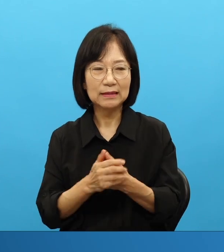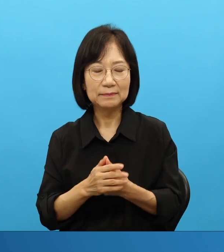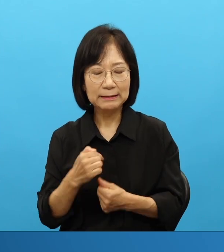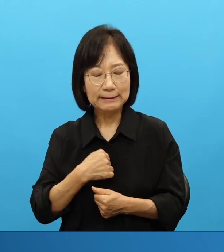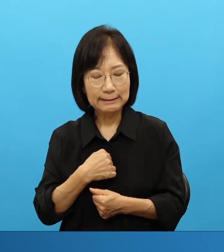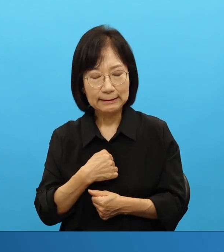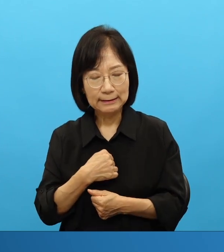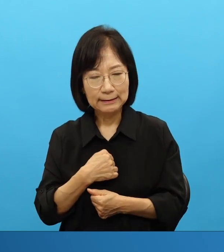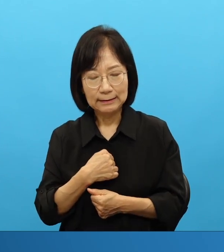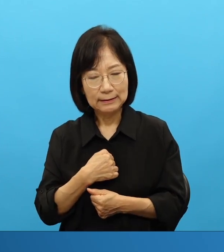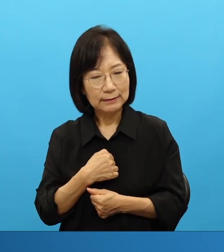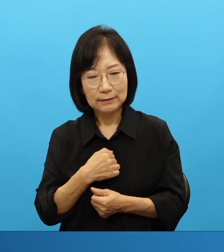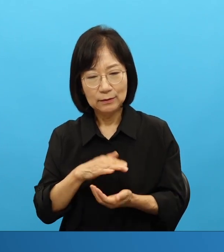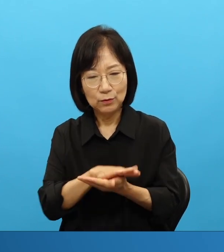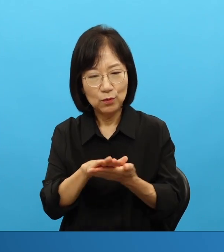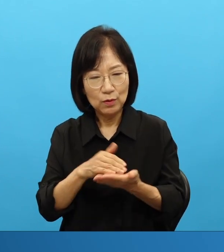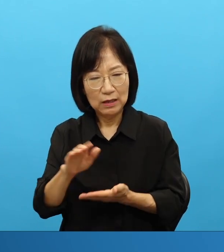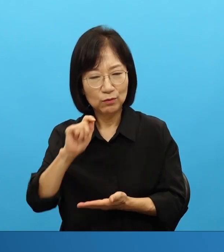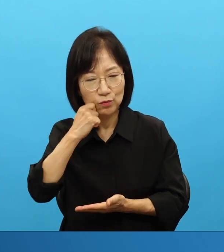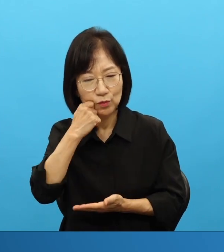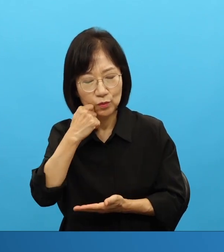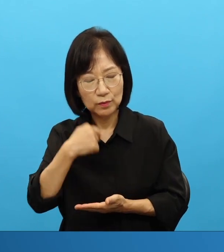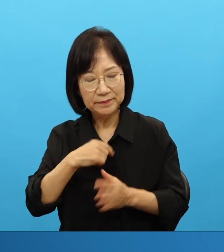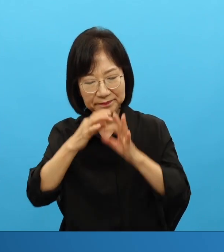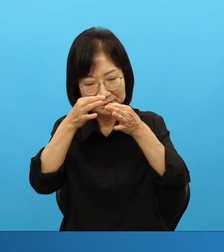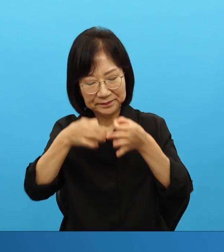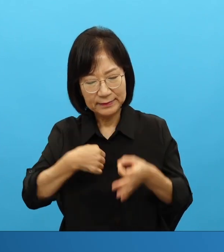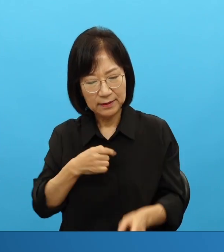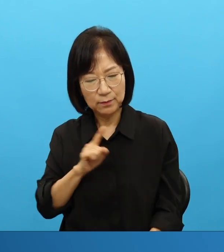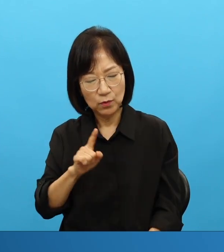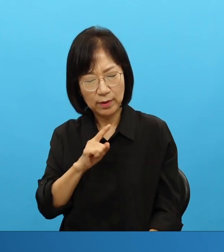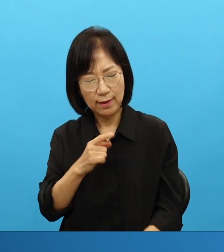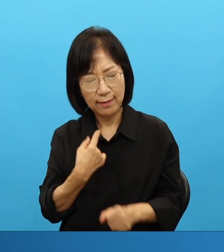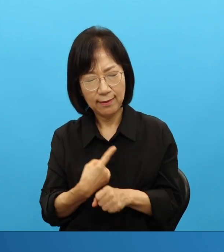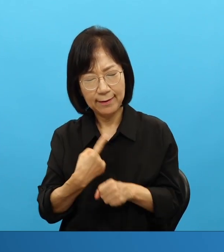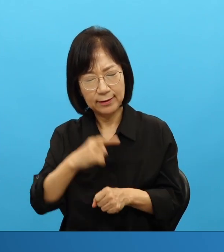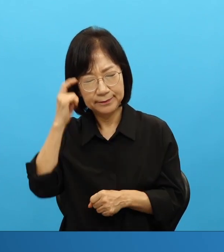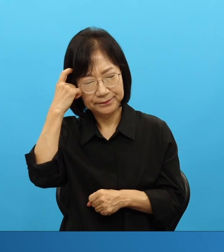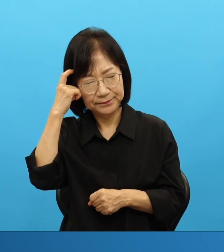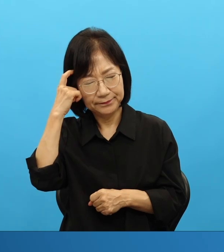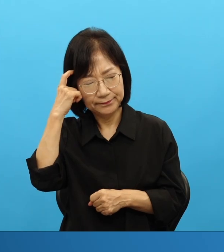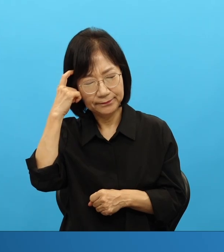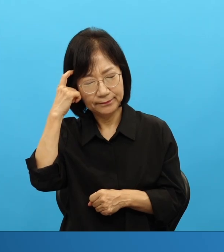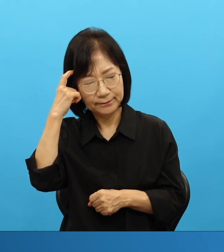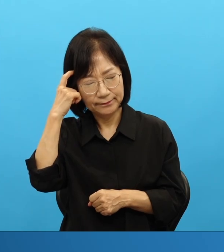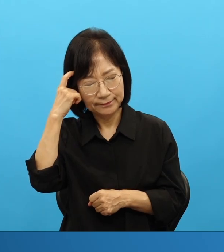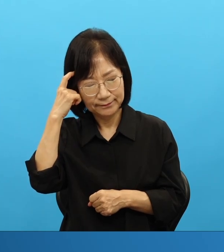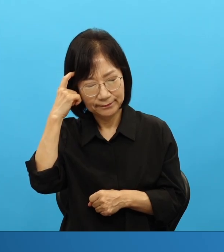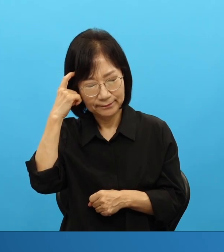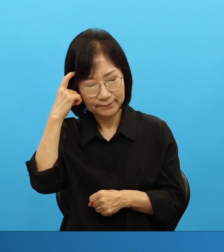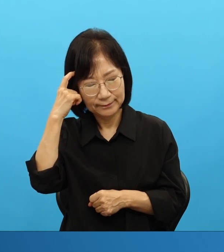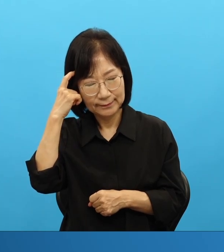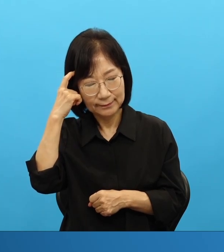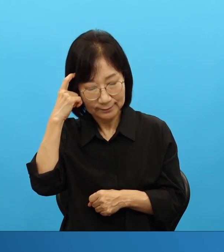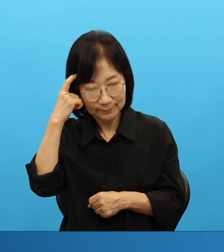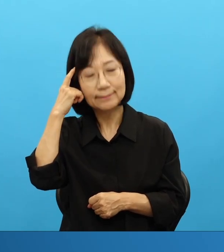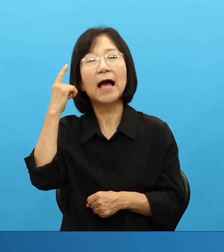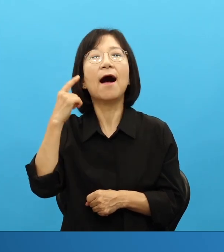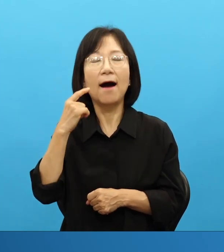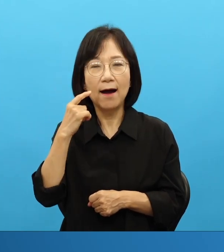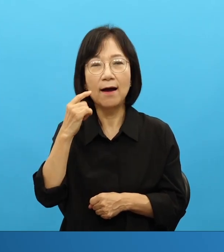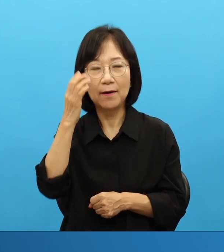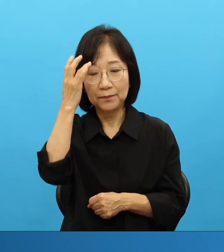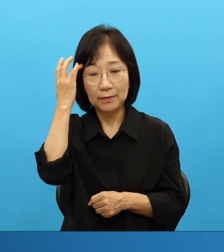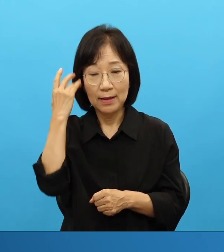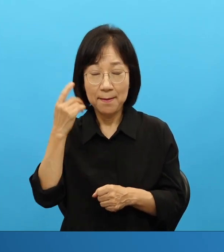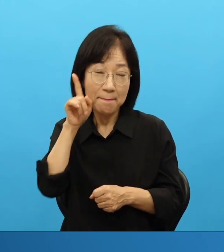so instead, I found something far greater for me. 매일같이 꼭 학교 갔다